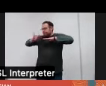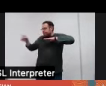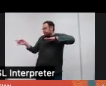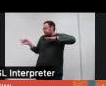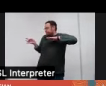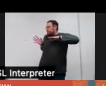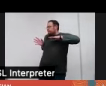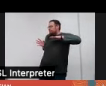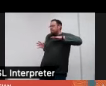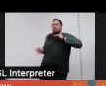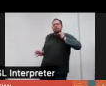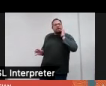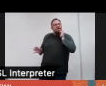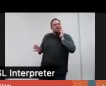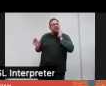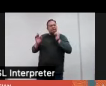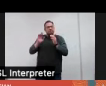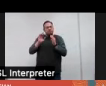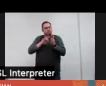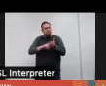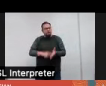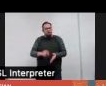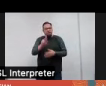حرارة صفر درجة مئوية.